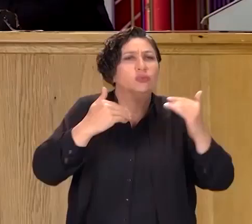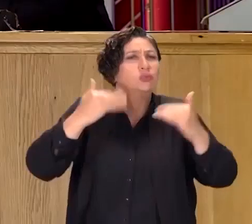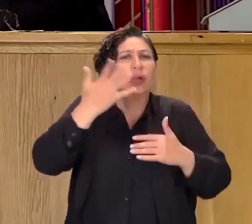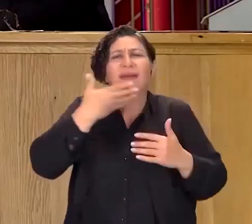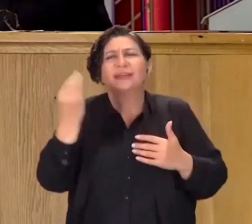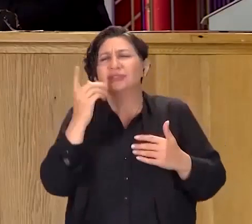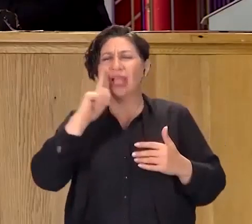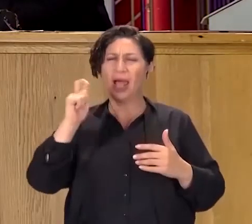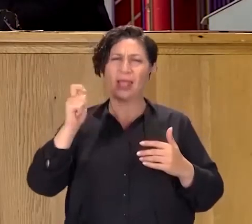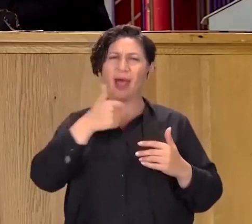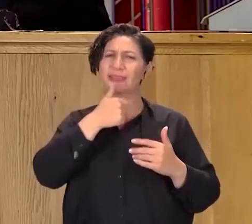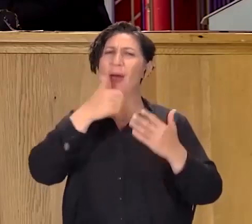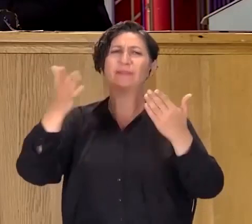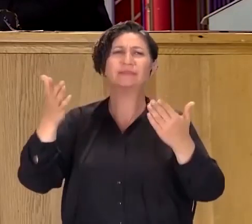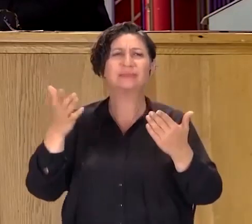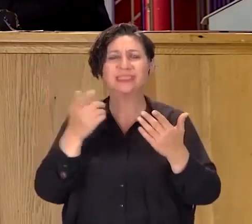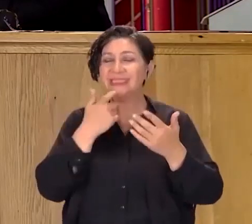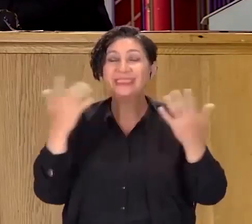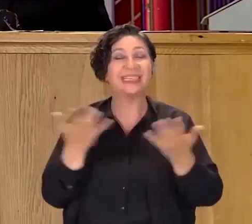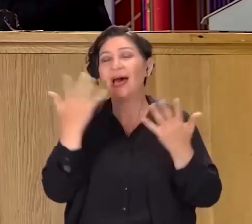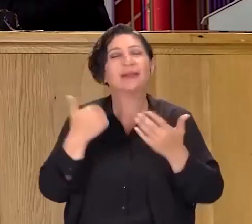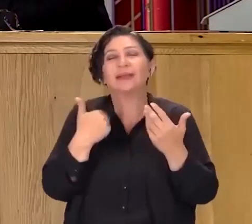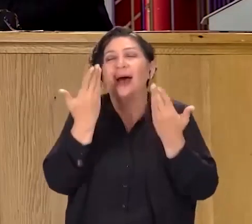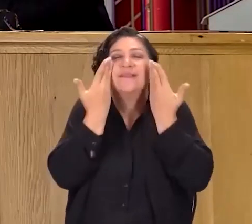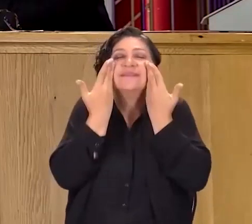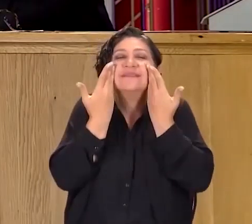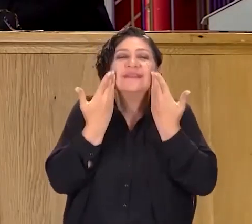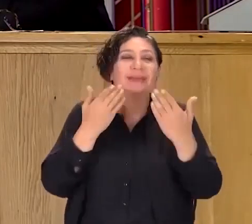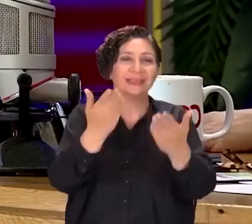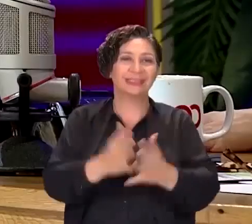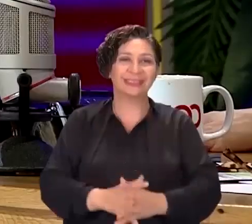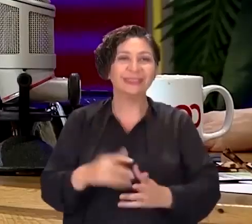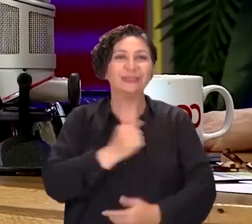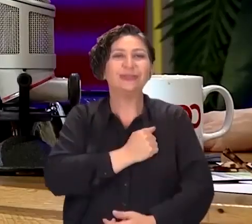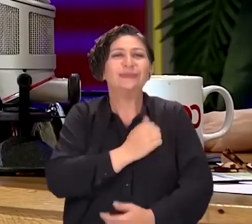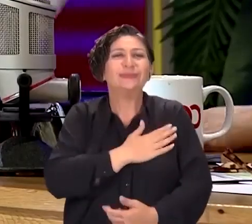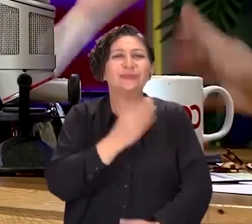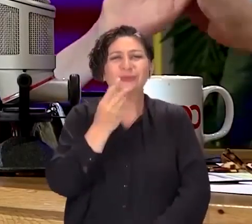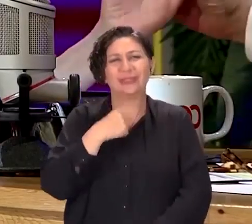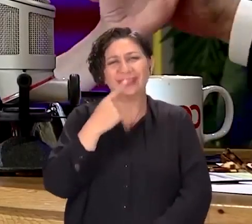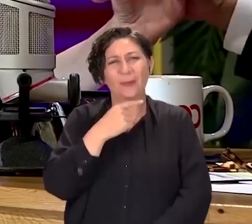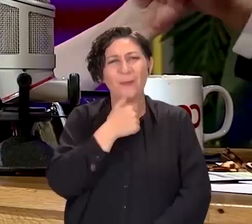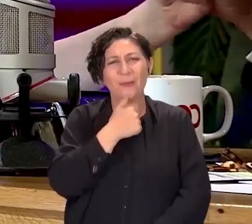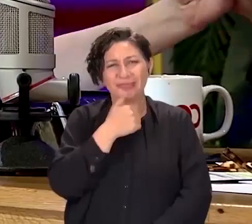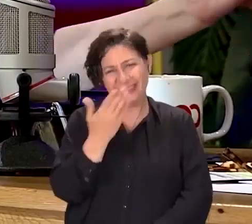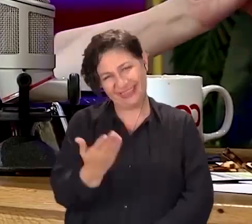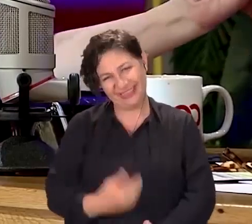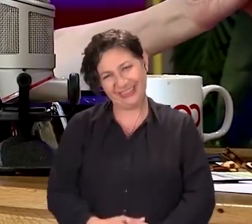çocuk, genç, delikanlı. Yıllarca sana hayran oldum. Canım benim, çok da tatlı